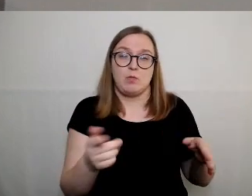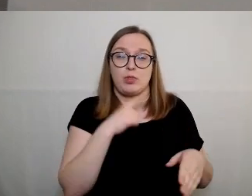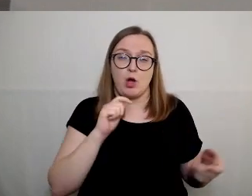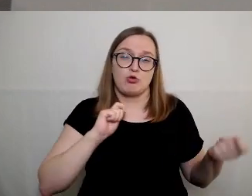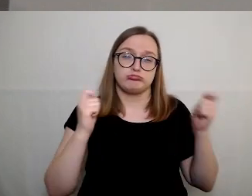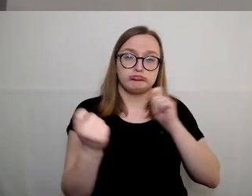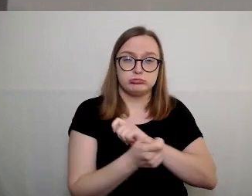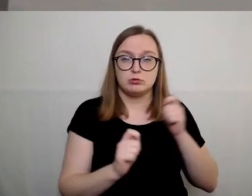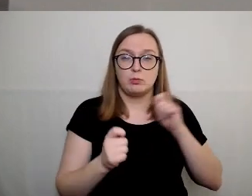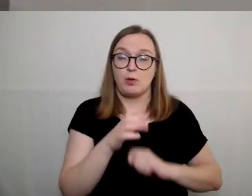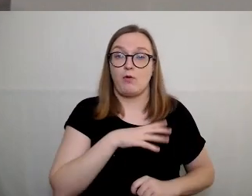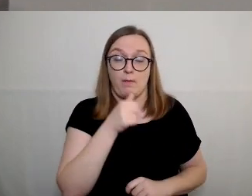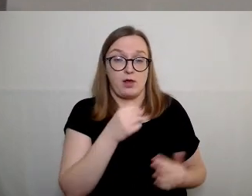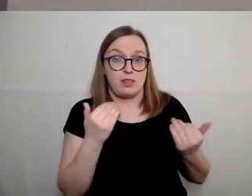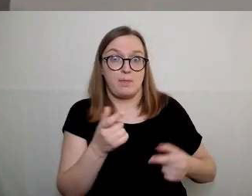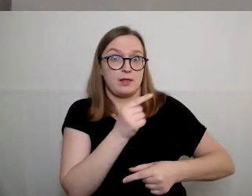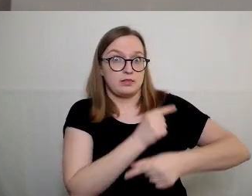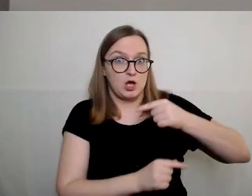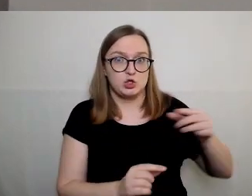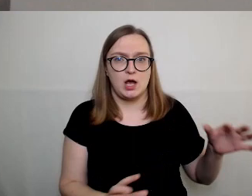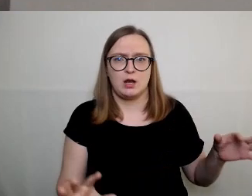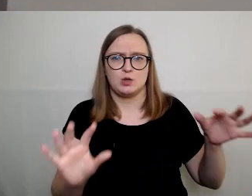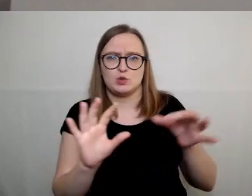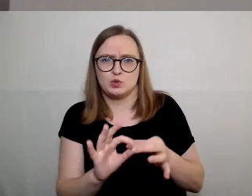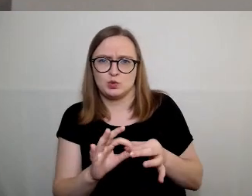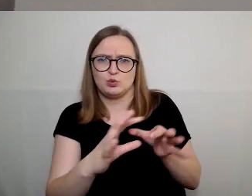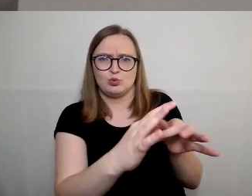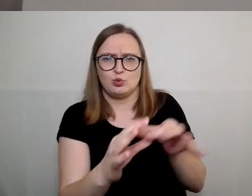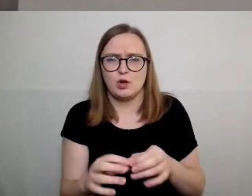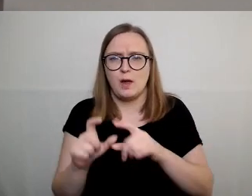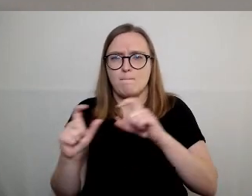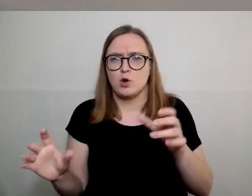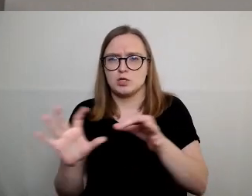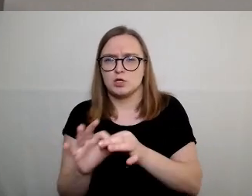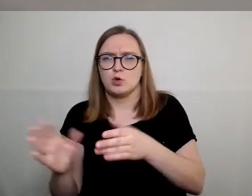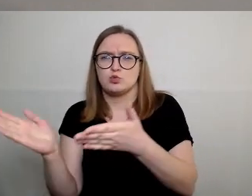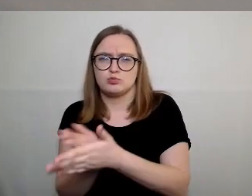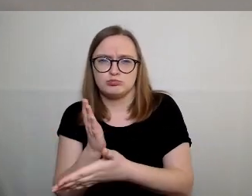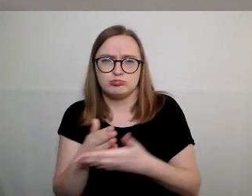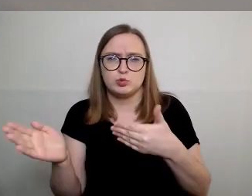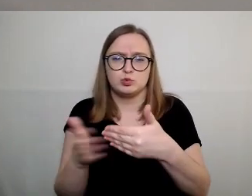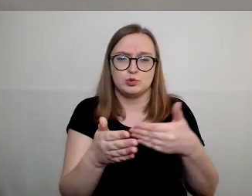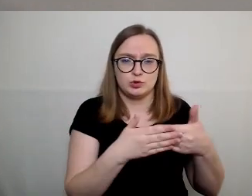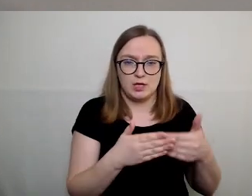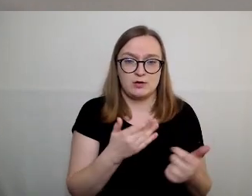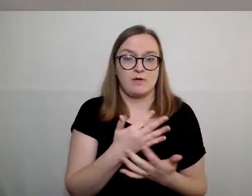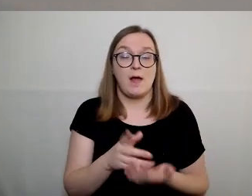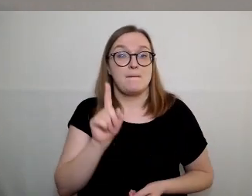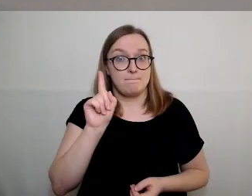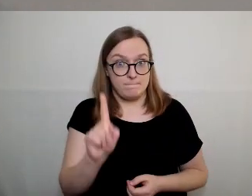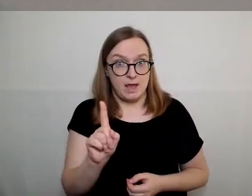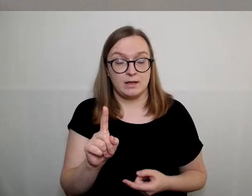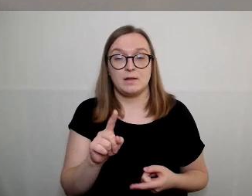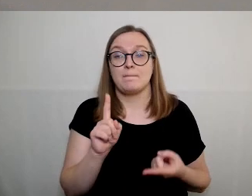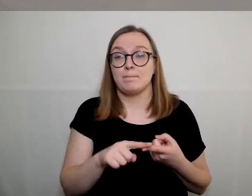sakykime, ir darželės susijungia ten darželiai, mokyklos taip pat nyksta, išnyksta. Bet visų pirma, mes turime